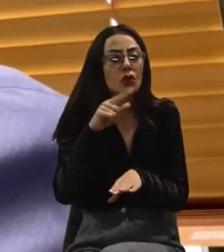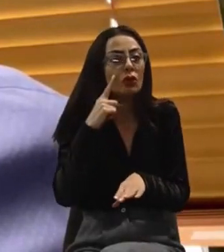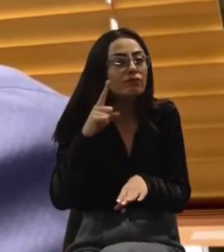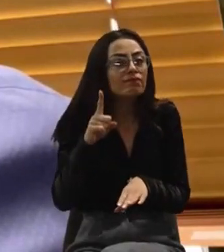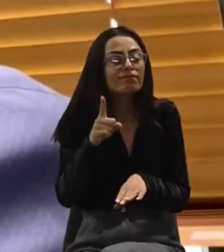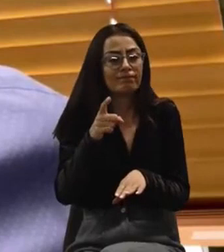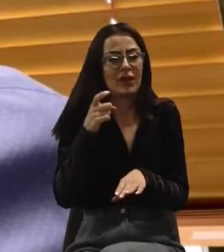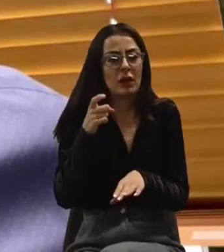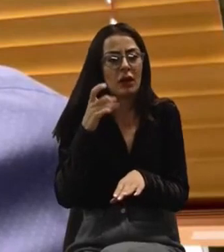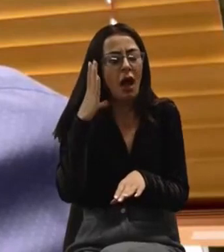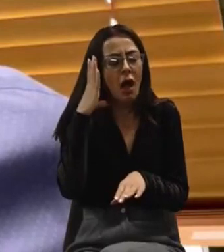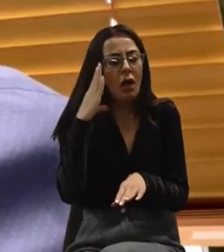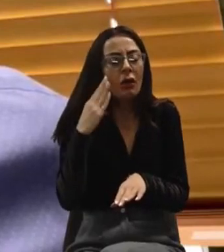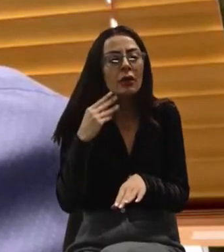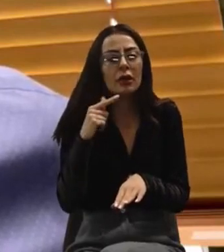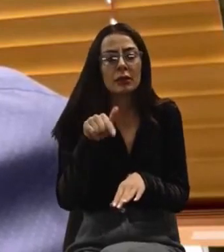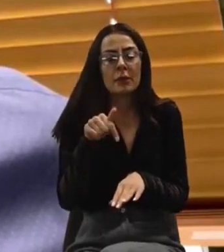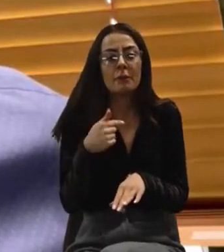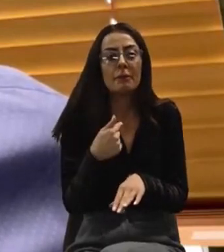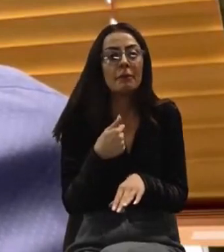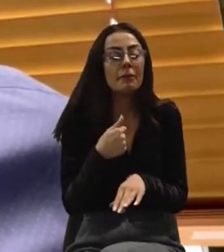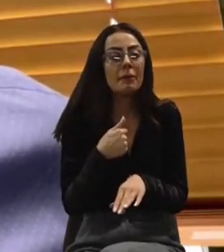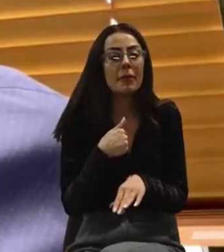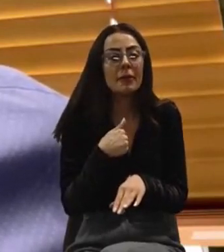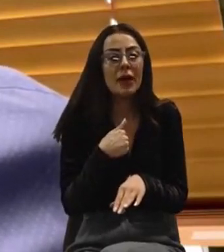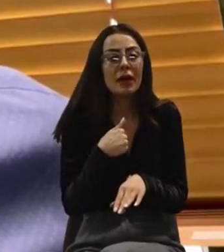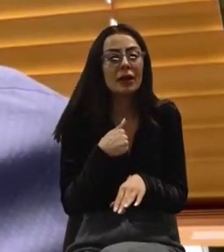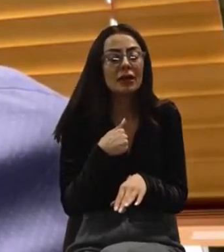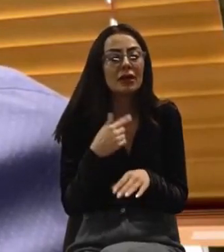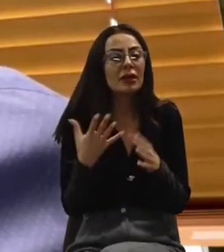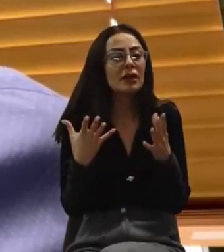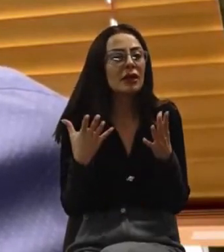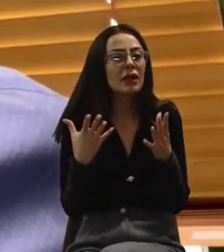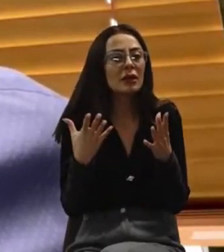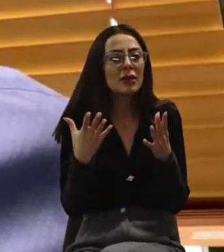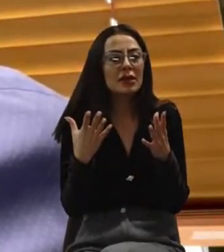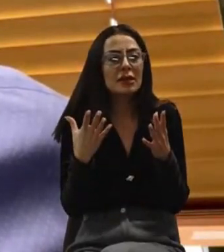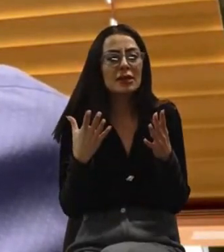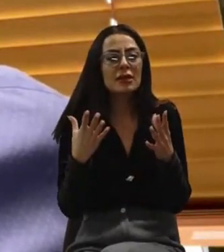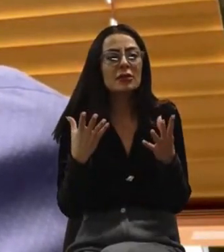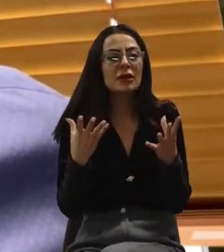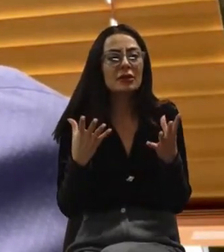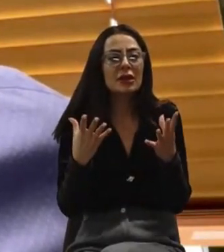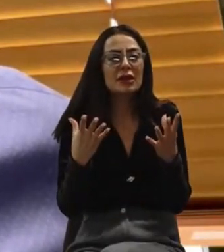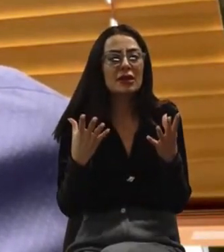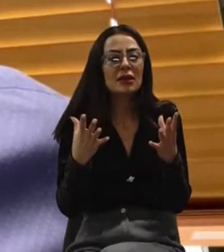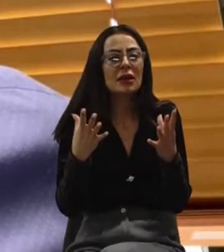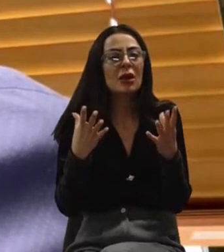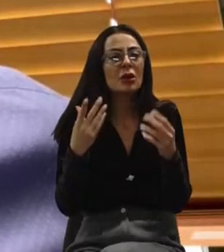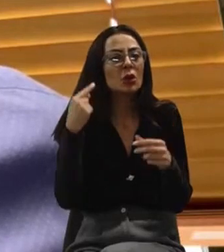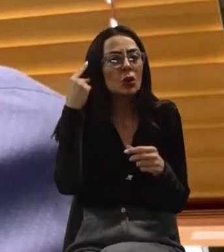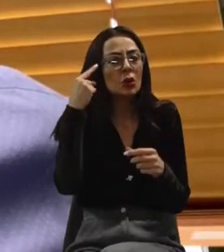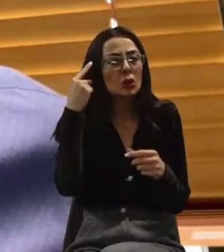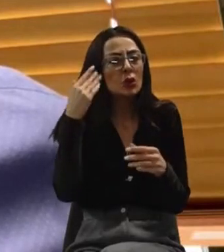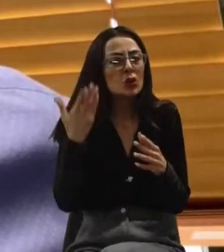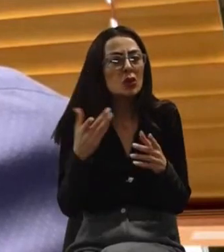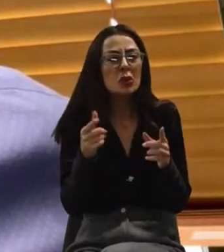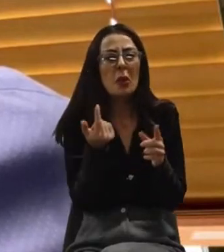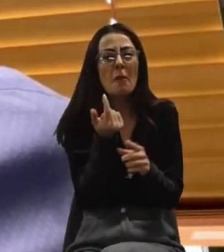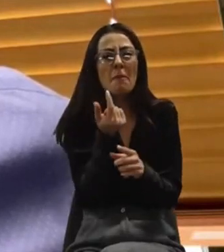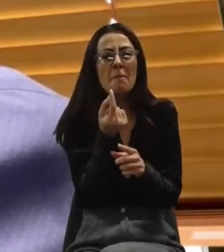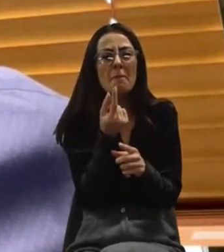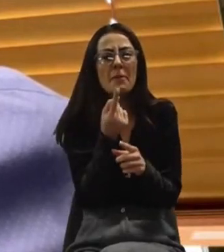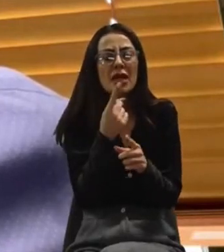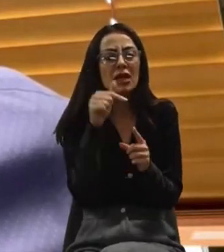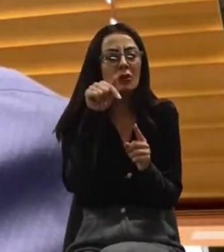Bartın noktada Ben de benim gibi birçok insan aslında düşündü düşündü Belki bizim bu toplam